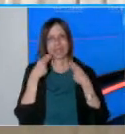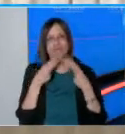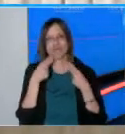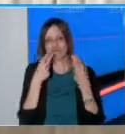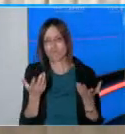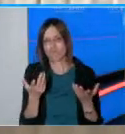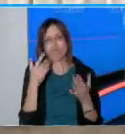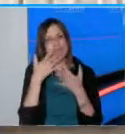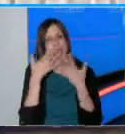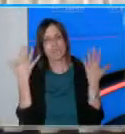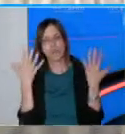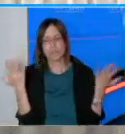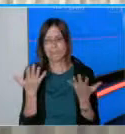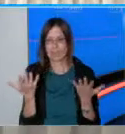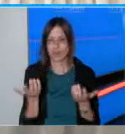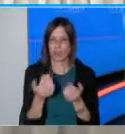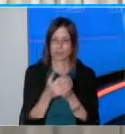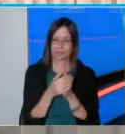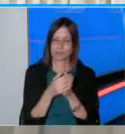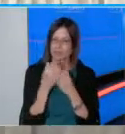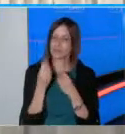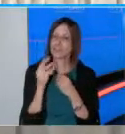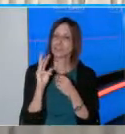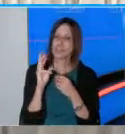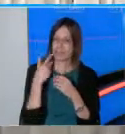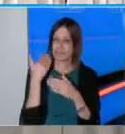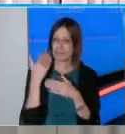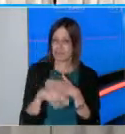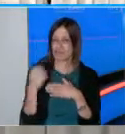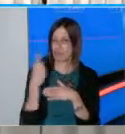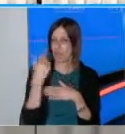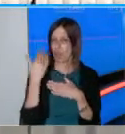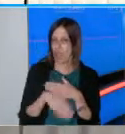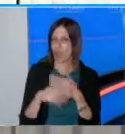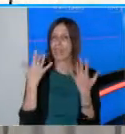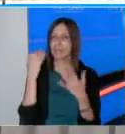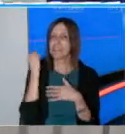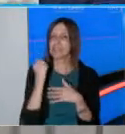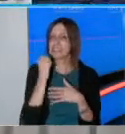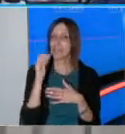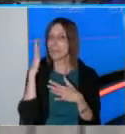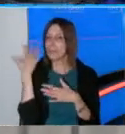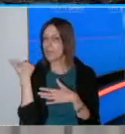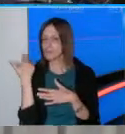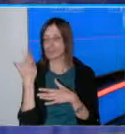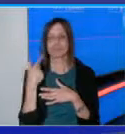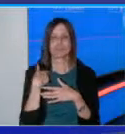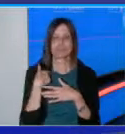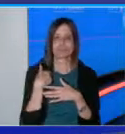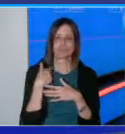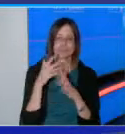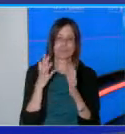בעצם והבהרות למה שקורה. שירין, כן. בסוף שבוע האחרון כמה נרצחו מיום חמישי שדיבר? אנחנו